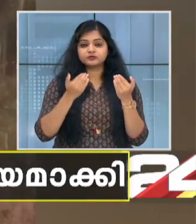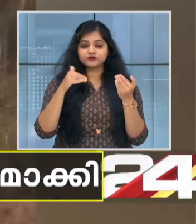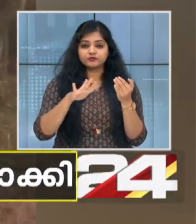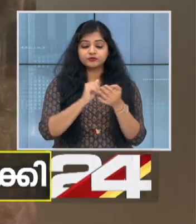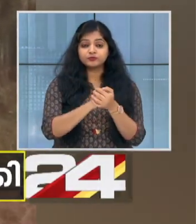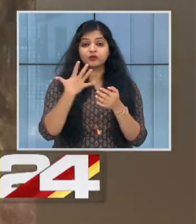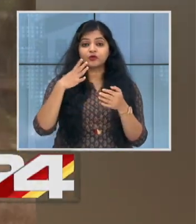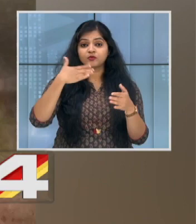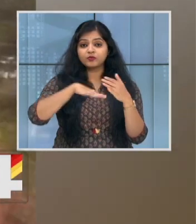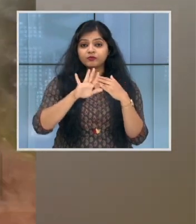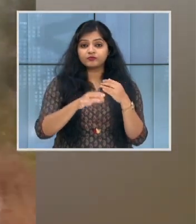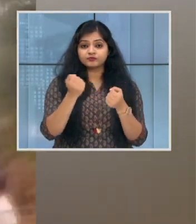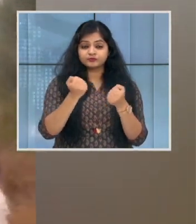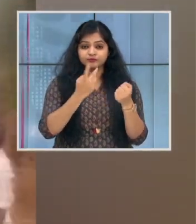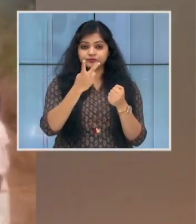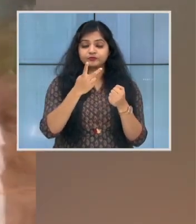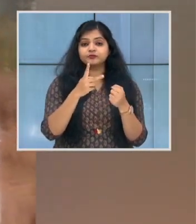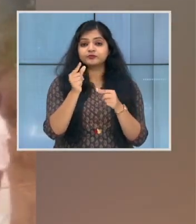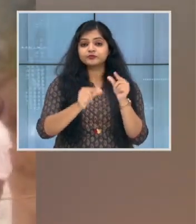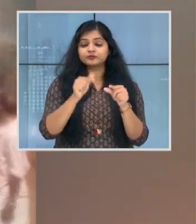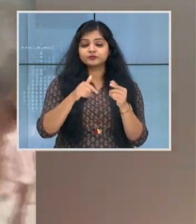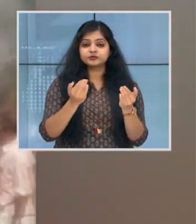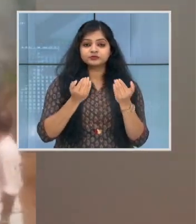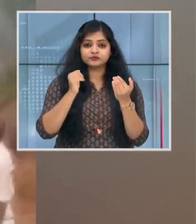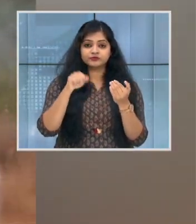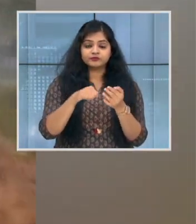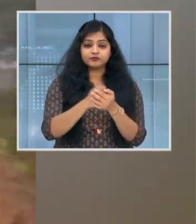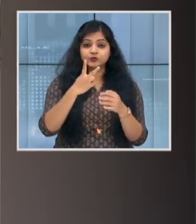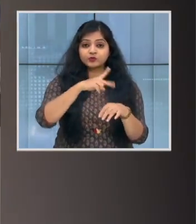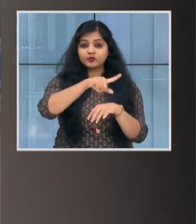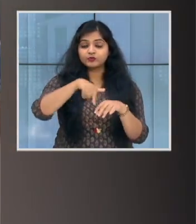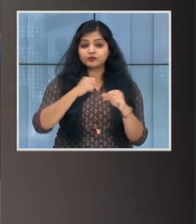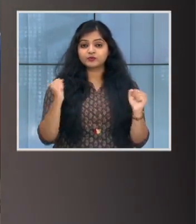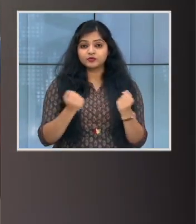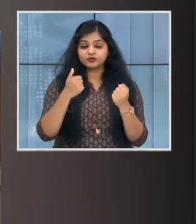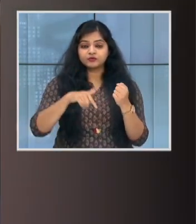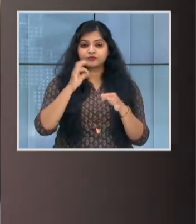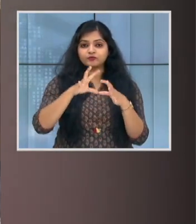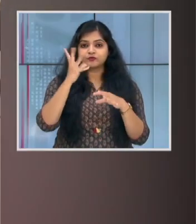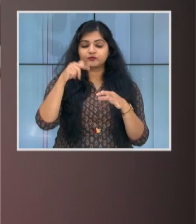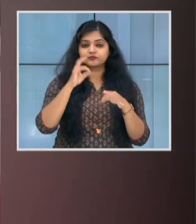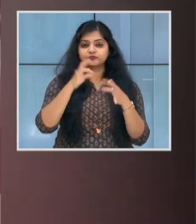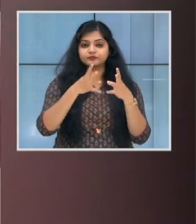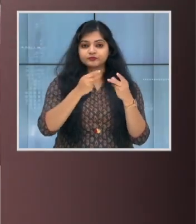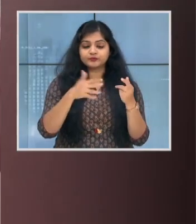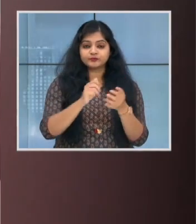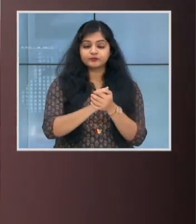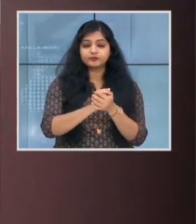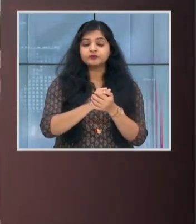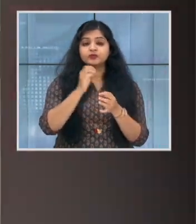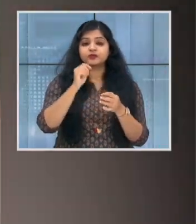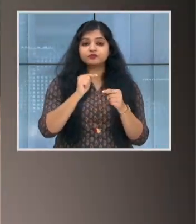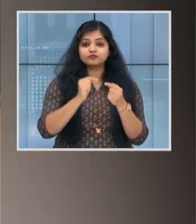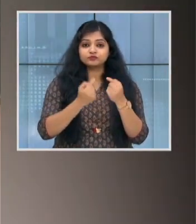മറ്റുള്ള ലോറിയിലുണ്ടായിരുന്ന രണ്ടുപേരും സുരക്ഷിതരാണ്. 2 മണിക്കൂർ നീണ്ട പരിശ്രമത്തിനൊടുവിൽ ഇപ്പോൾ തീ അണച്ചിട്ടുണ്ട്. എന്നാൽ വൈക്കോൽ കുന പൂർണ്ണമായും